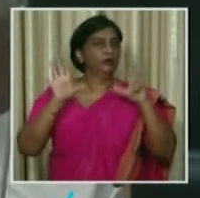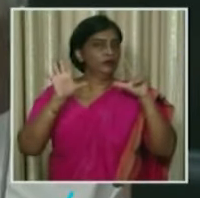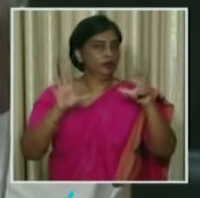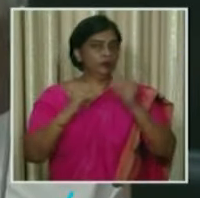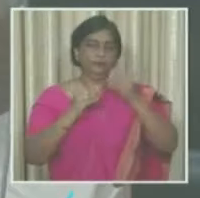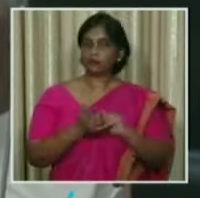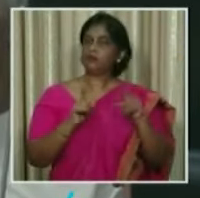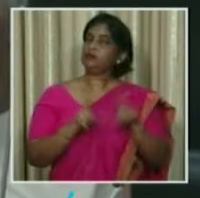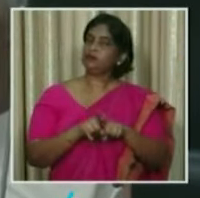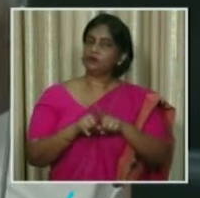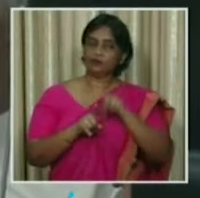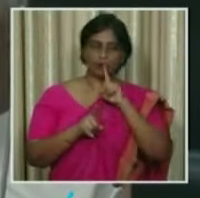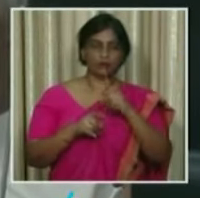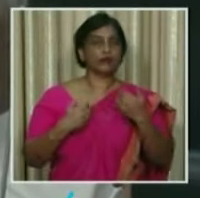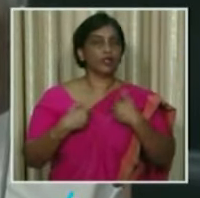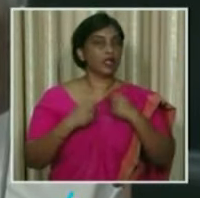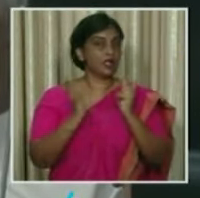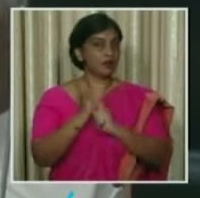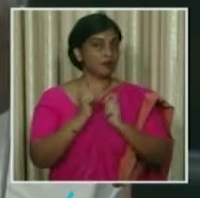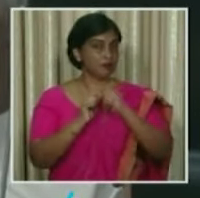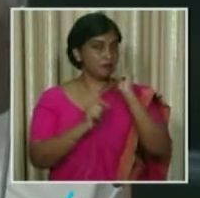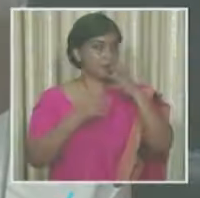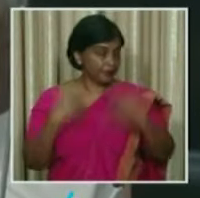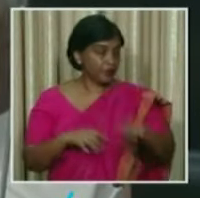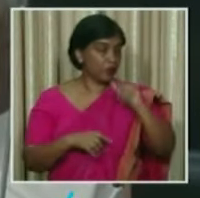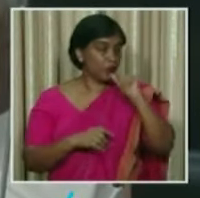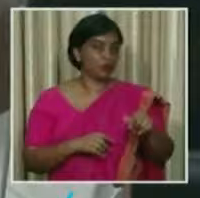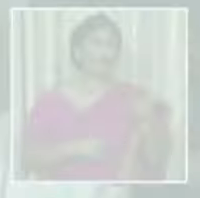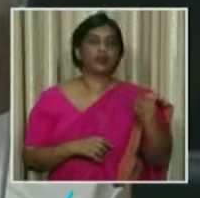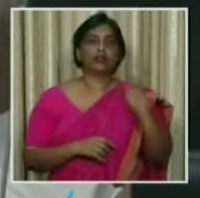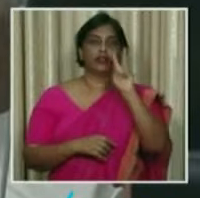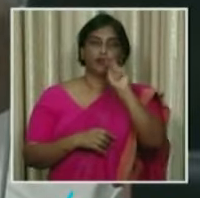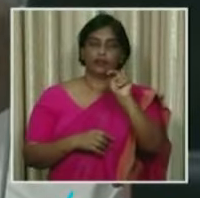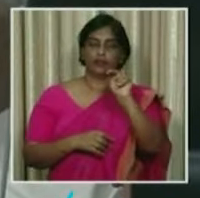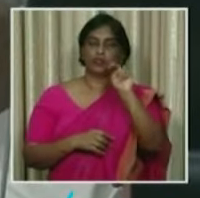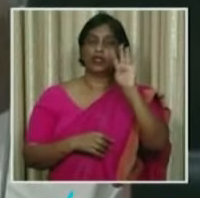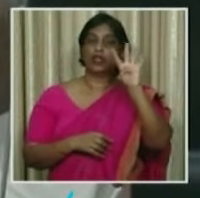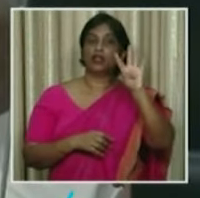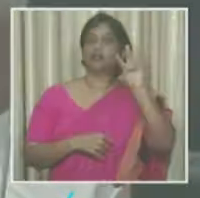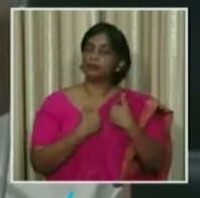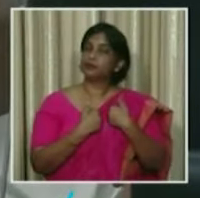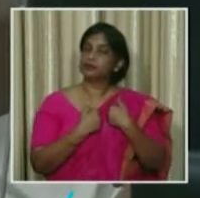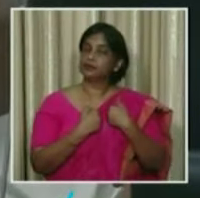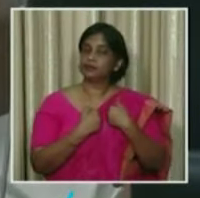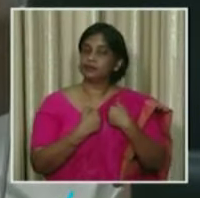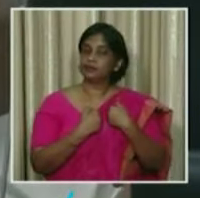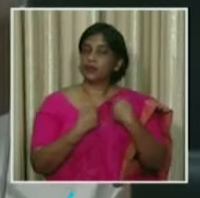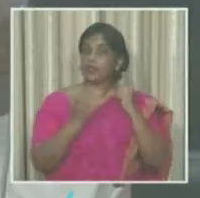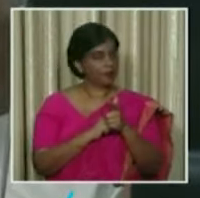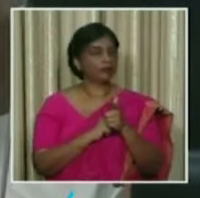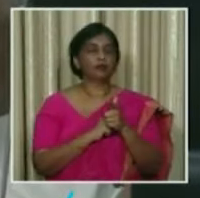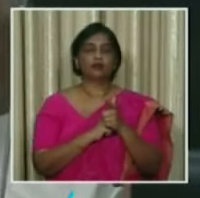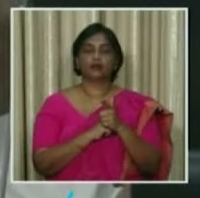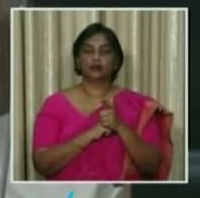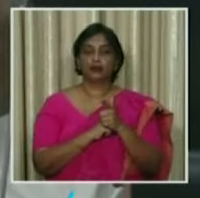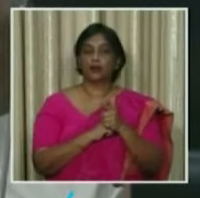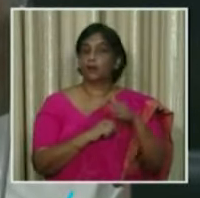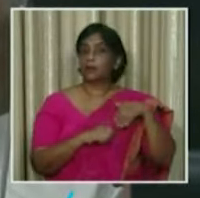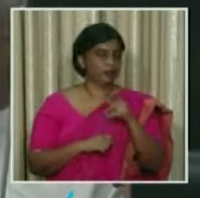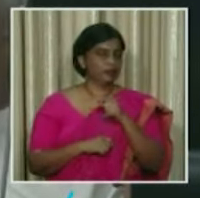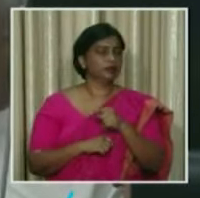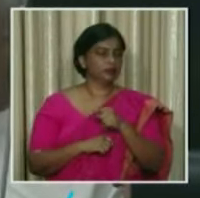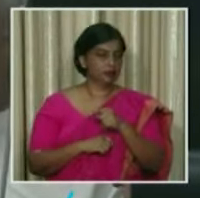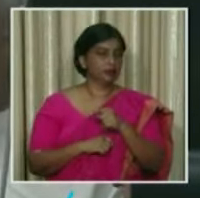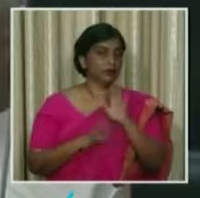දීර්ඝ කර තිබෙනවා. අපේ ණය ගෙවා අවසන් කළ යුත්තේ 2043 වසරේදී. ණය ගෙවීමේදී මූලික මුදල